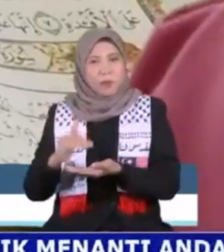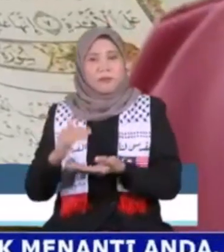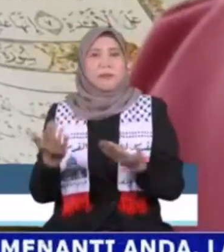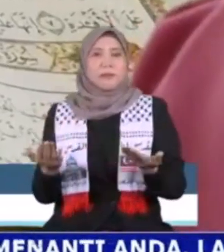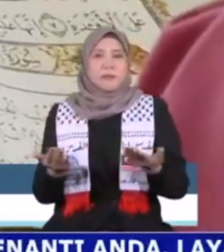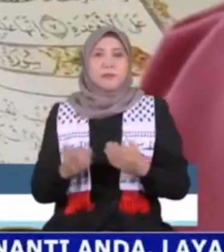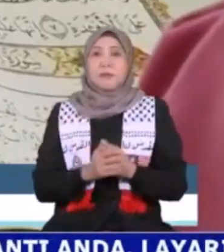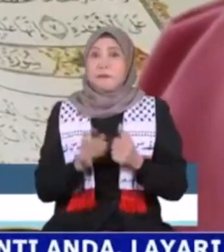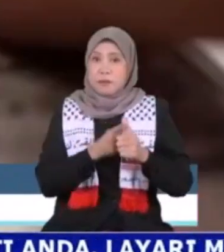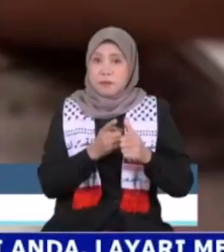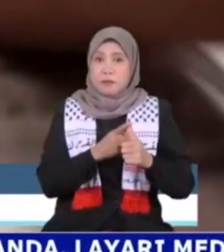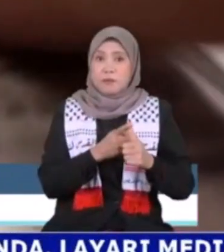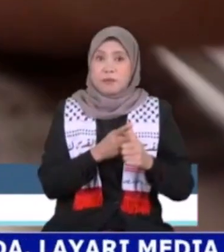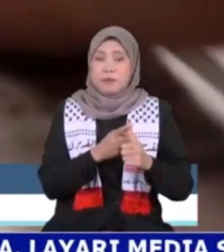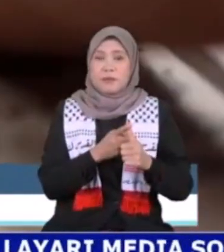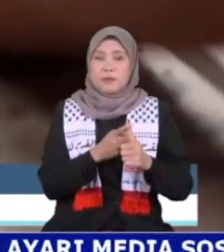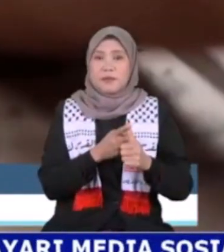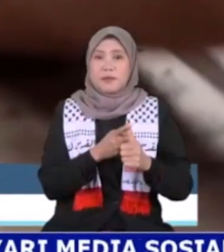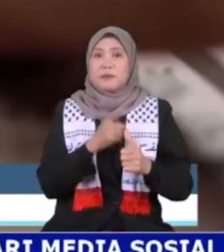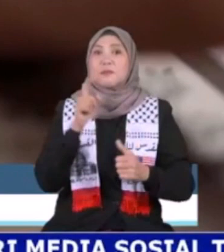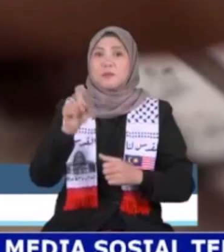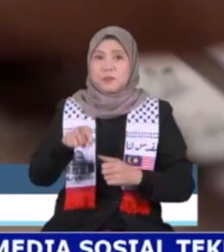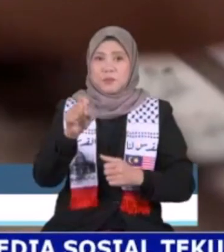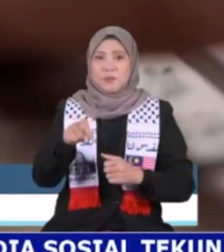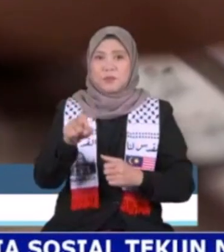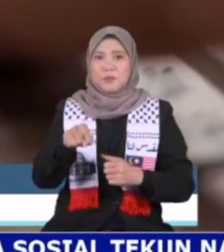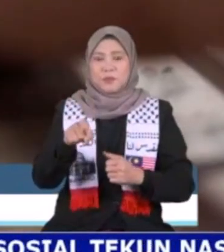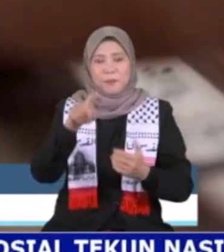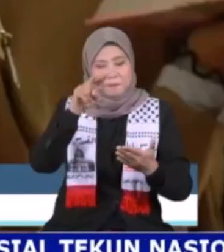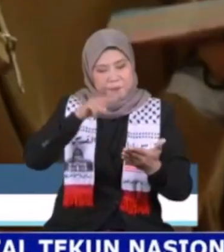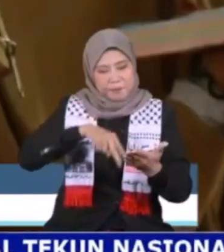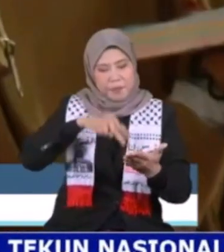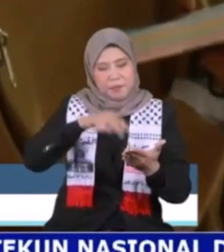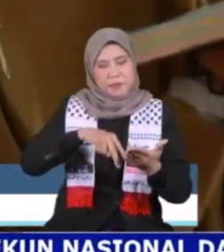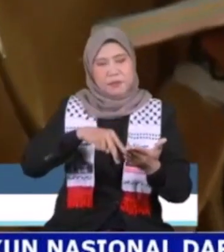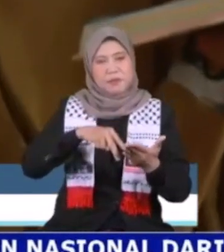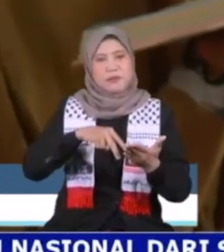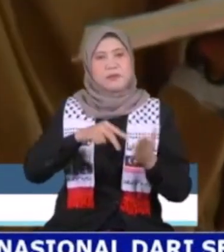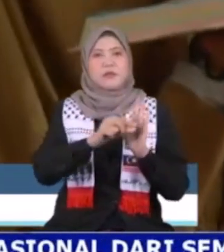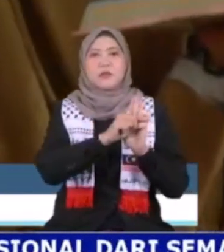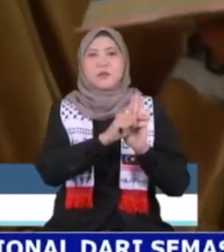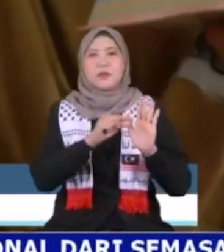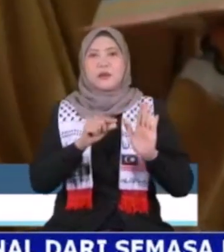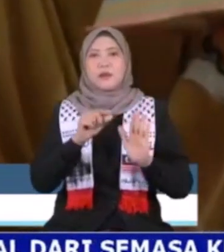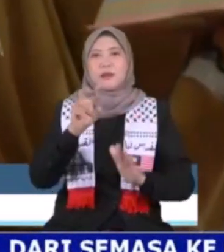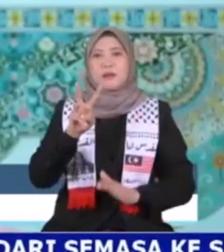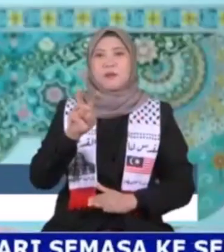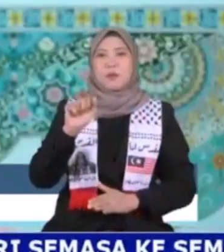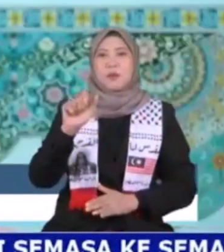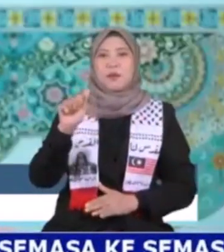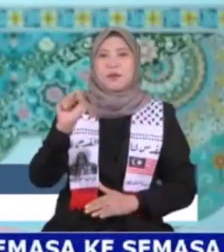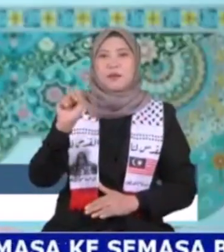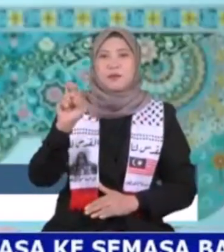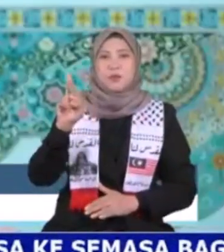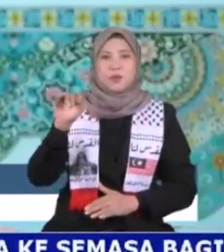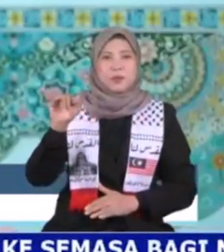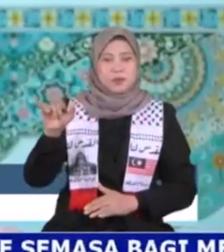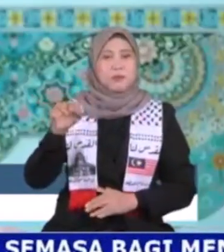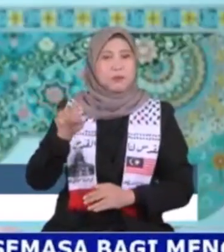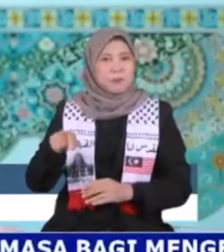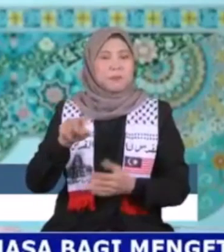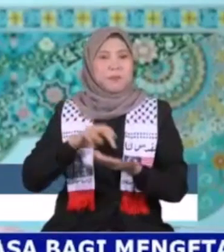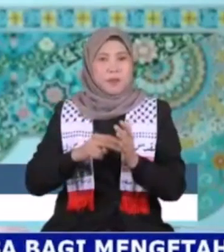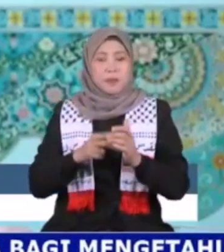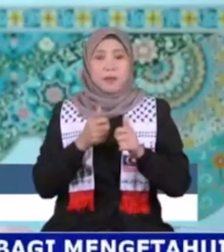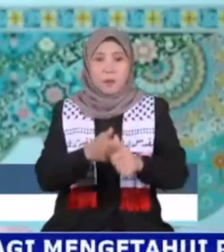yang pertamanya ialah kita patut sentiasa membaca surah Wal Asri Innal Insana Lafi Khusr. Sebab Allah Ta'ala sumpah